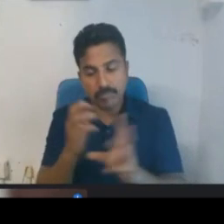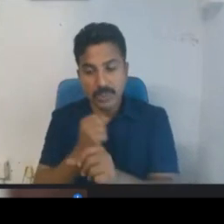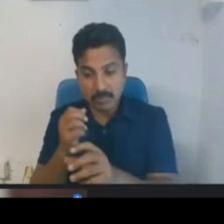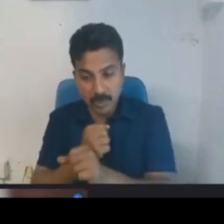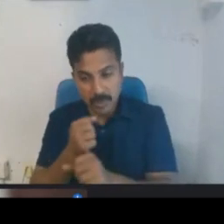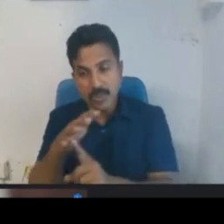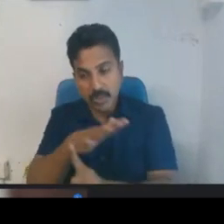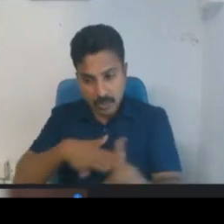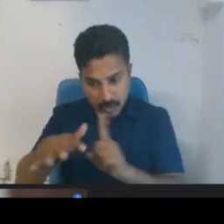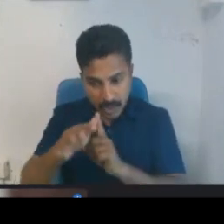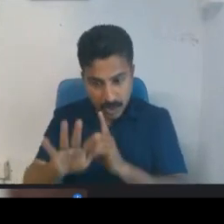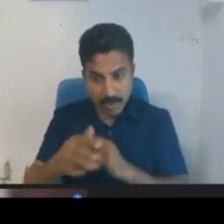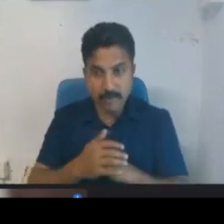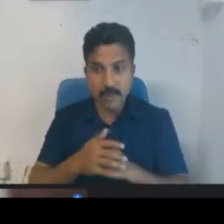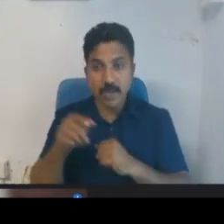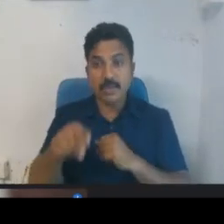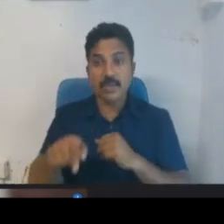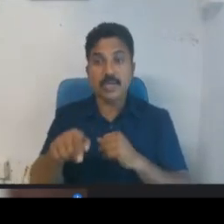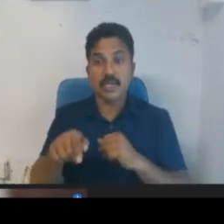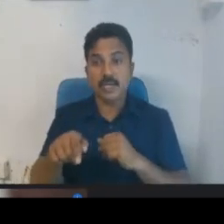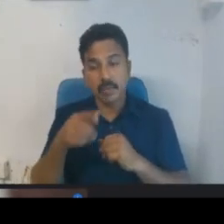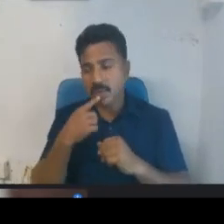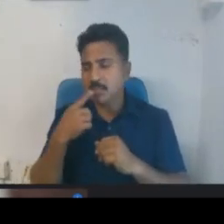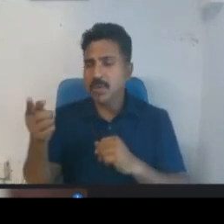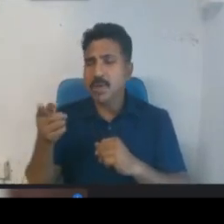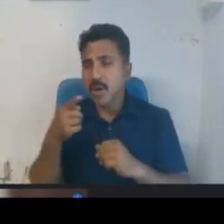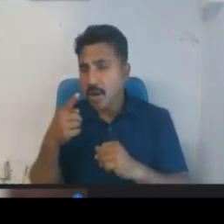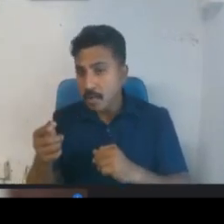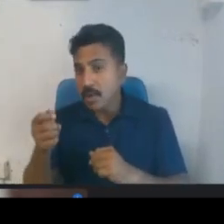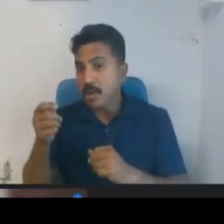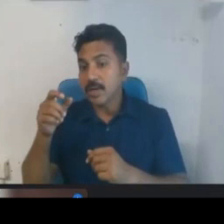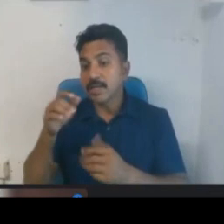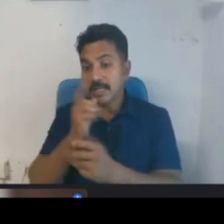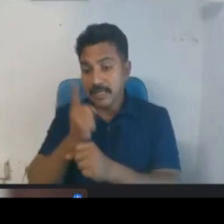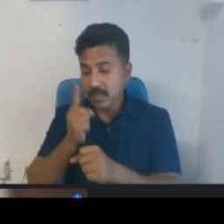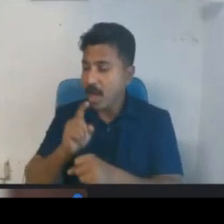ആ സാഹചര്യത്തിൽ നിങ്ങൾ പലപ്പോഴും അത്തരത്തിലുള്ള ആവശ്യങ്ങൾക്ക് വേണ്ടിയിട്ട് വാദിക്കാൻ സാധ്യതയുണ്ട്.